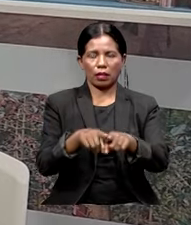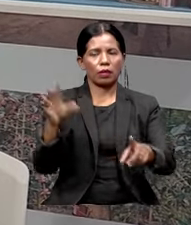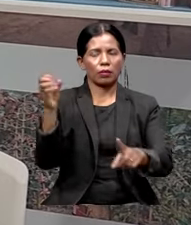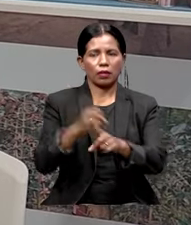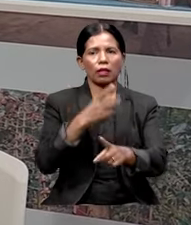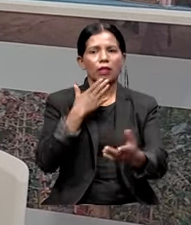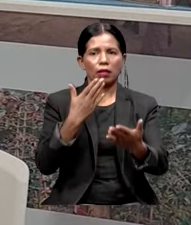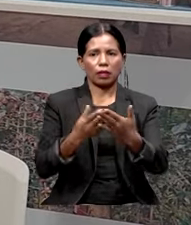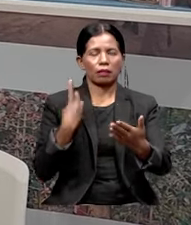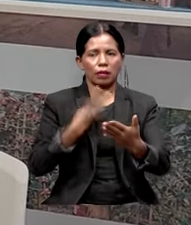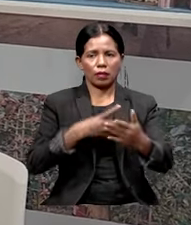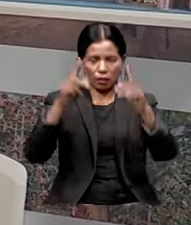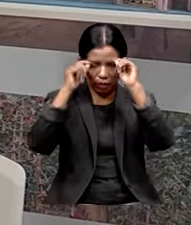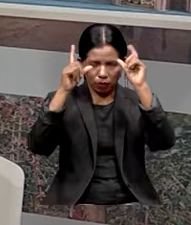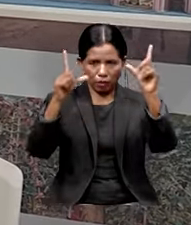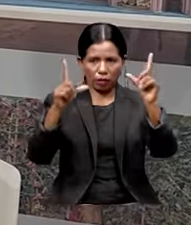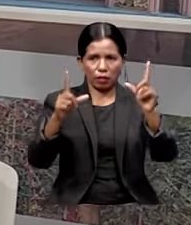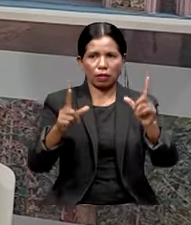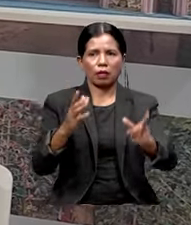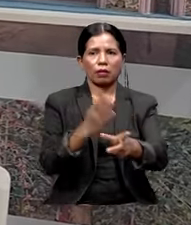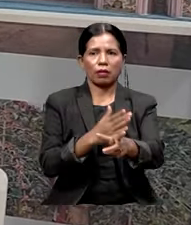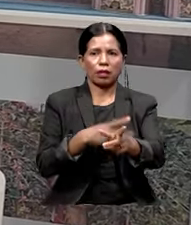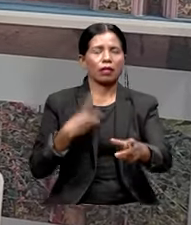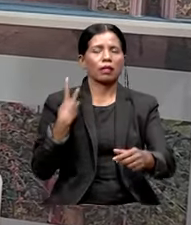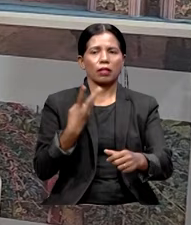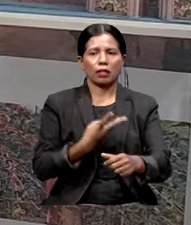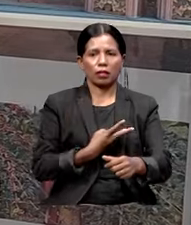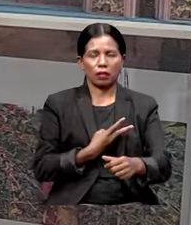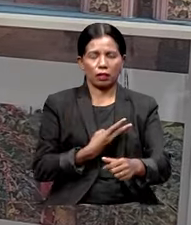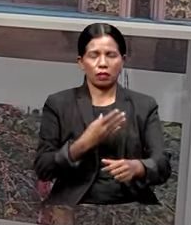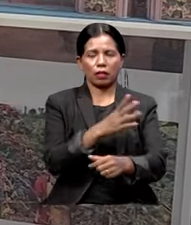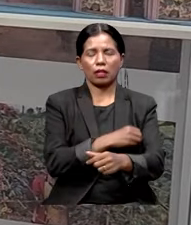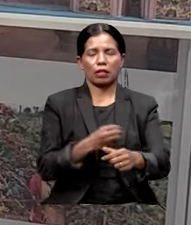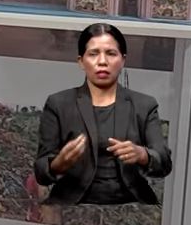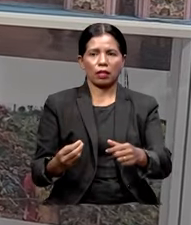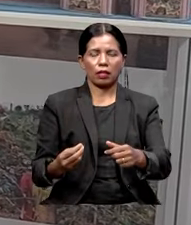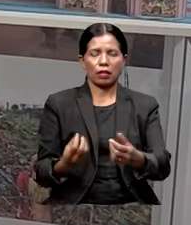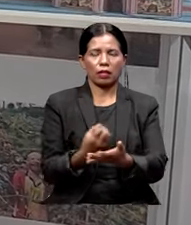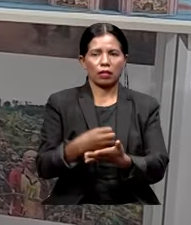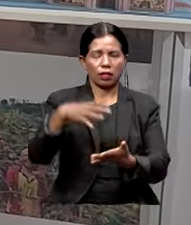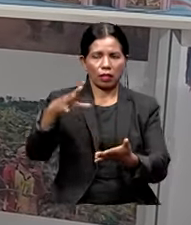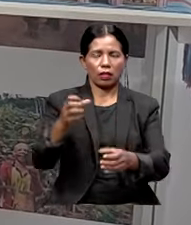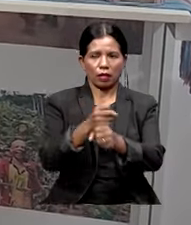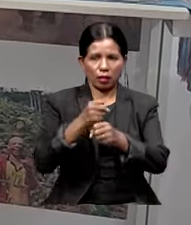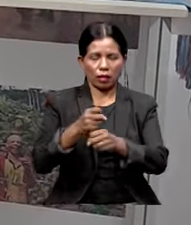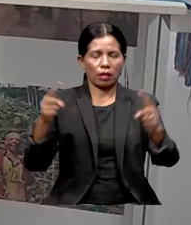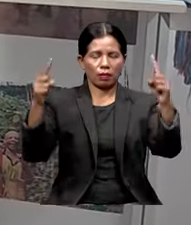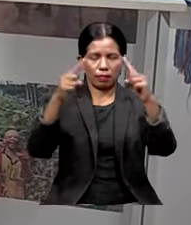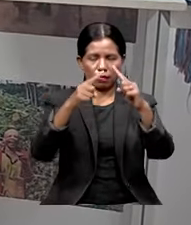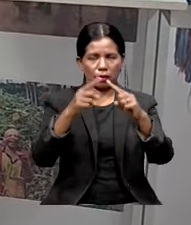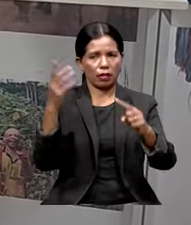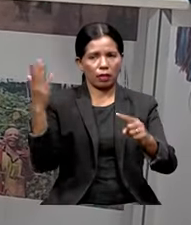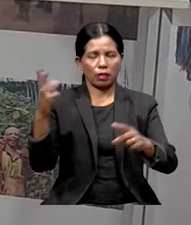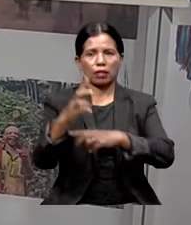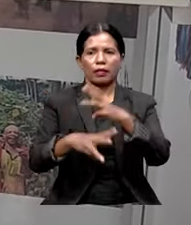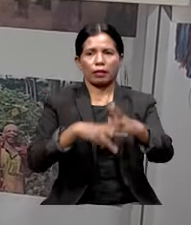oportunidade dia kida bai ita Timor ho di bele promove itanya recurso itanya recurso yang kafe bai iha